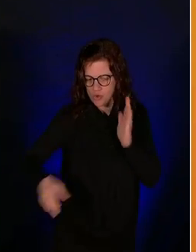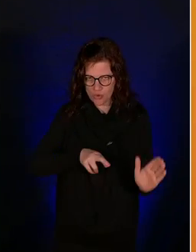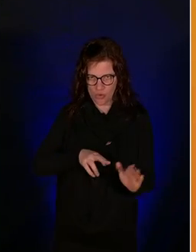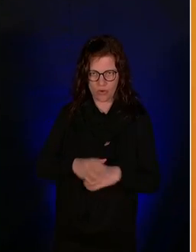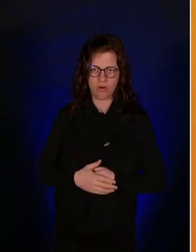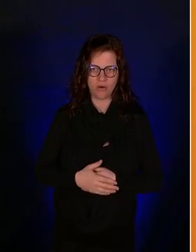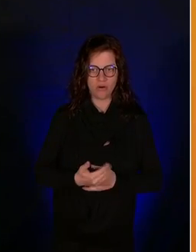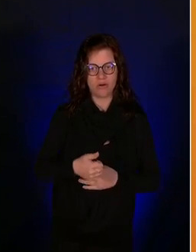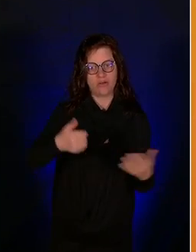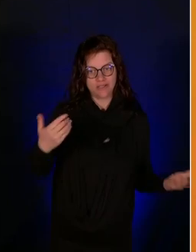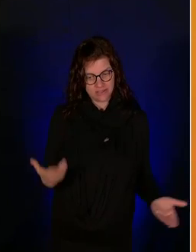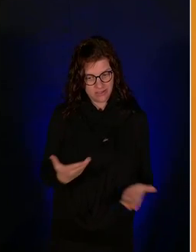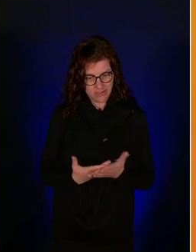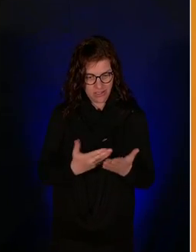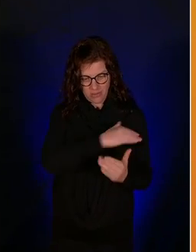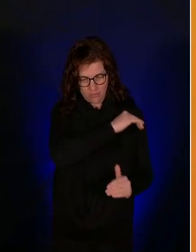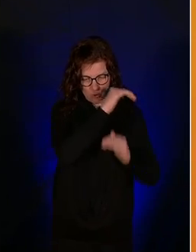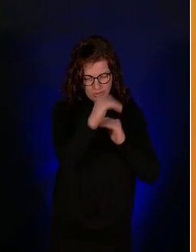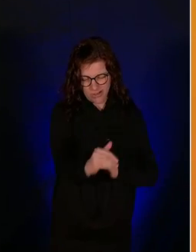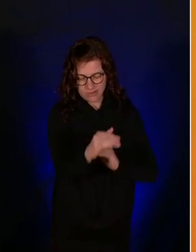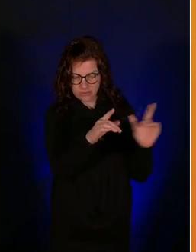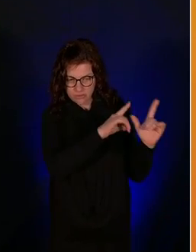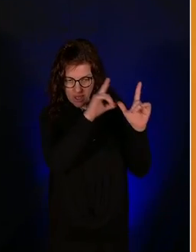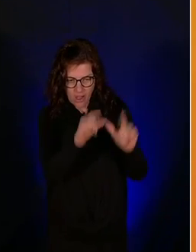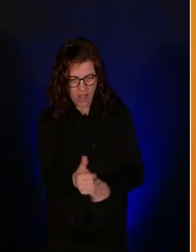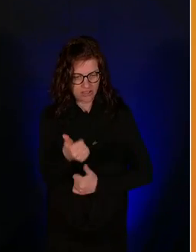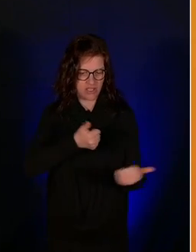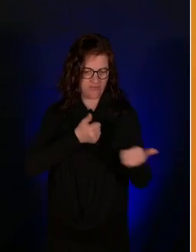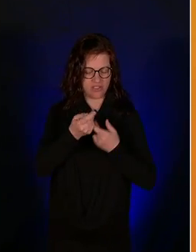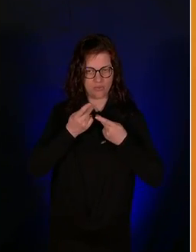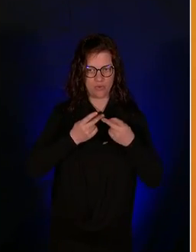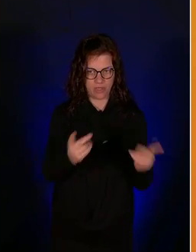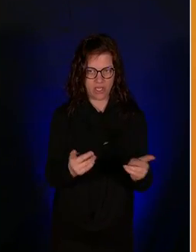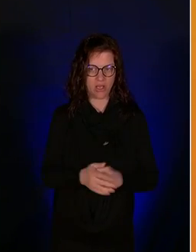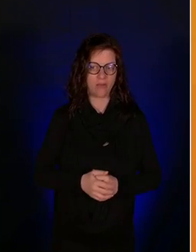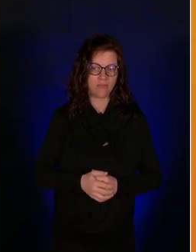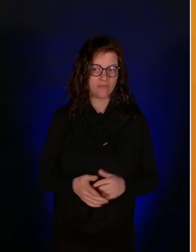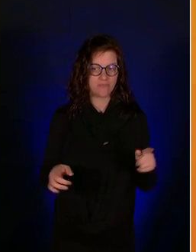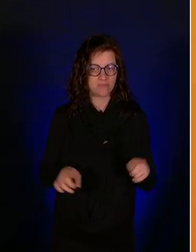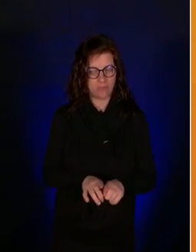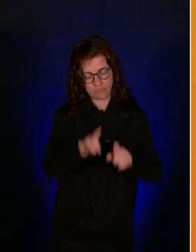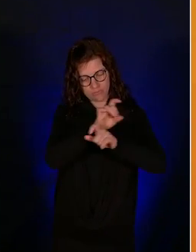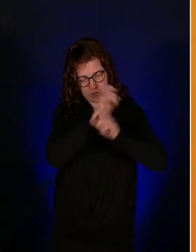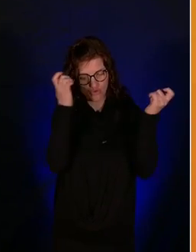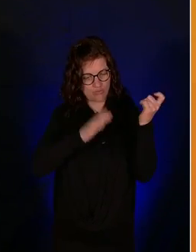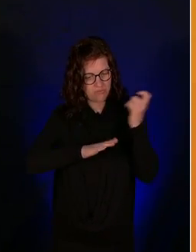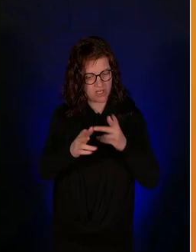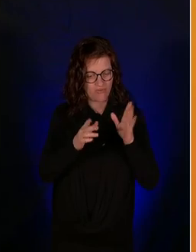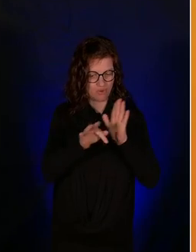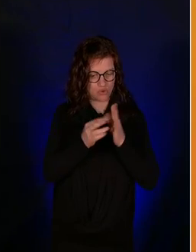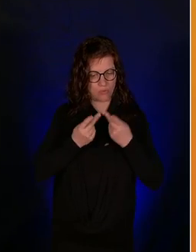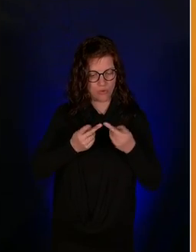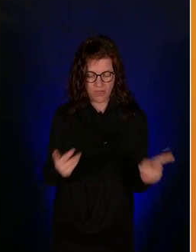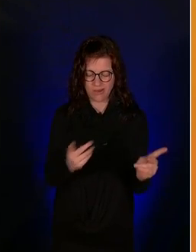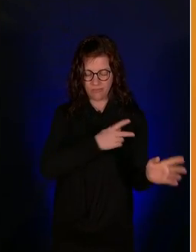de l'existence et du développement des services publics, comme l'est le statut de la fonction publique. Maintenir les